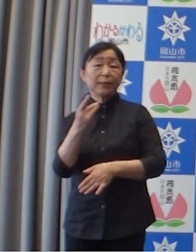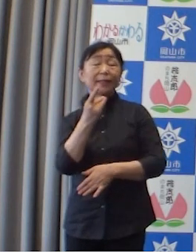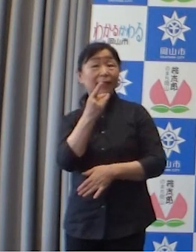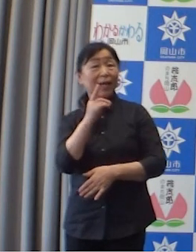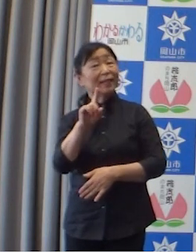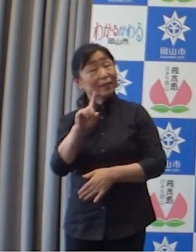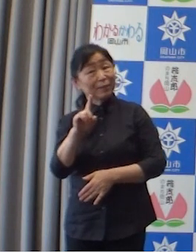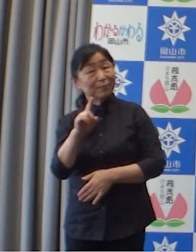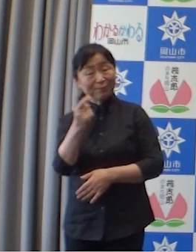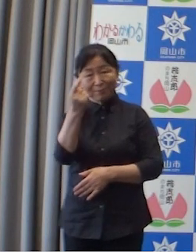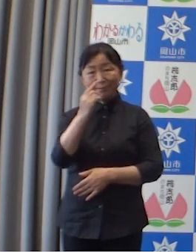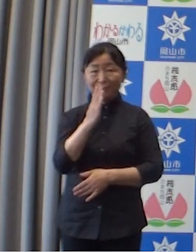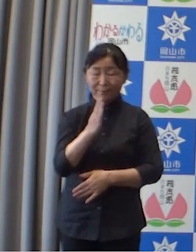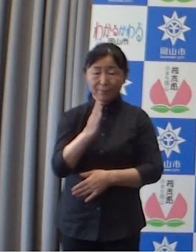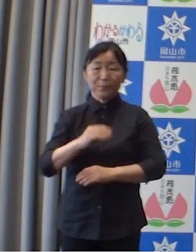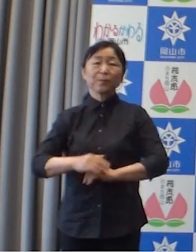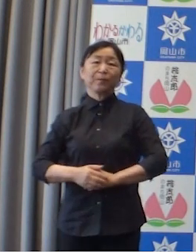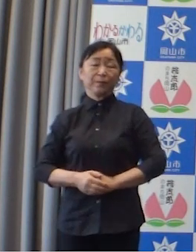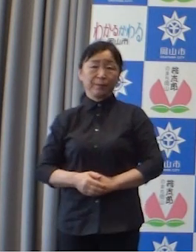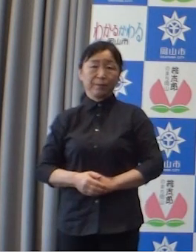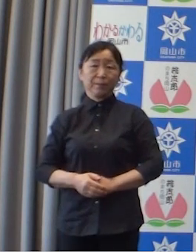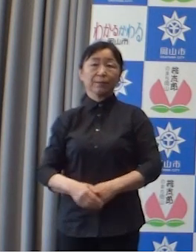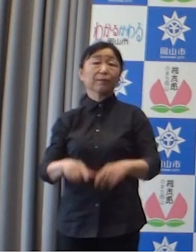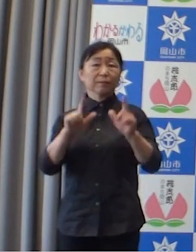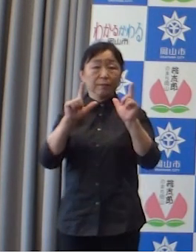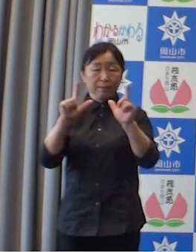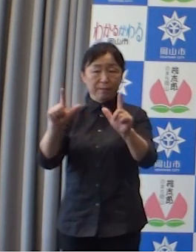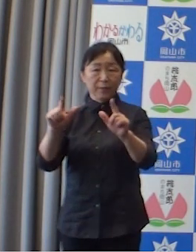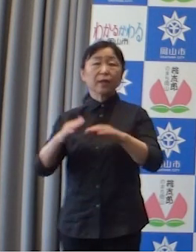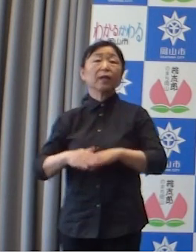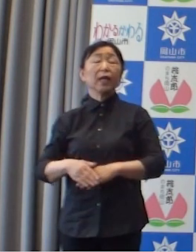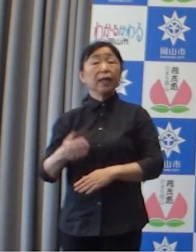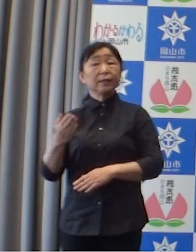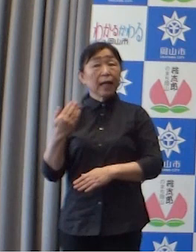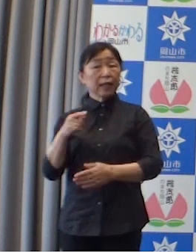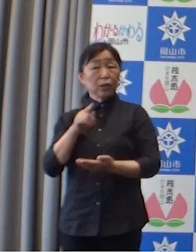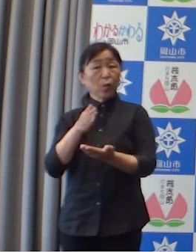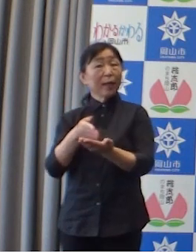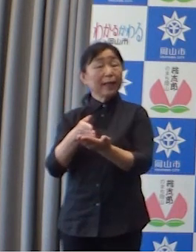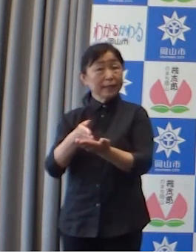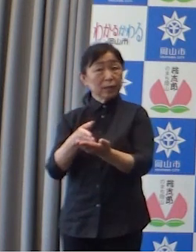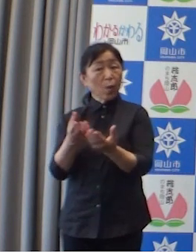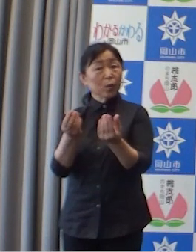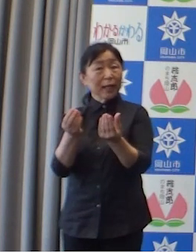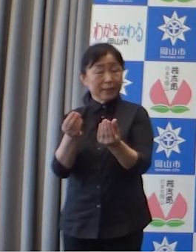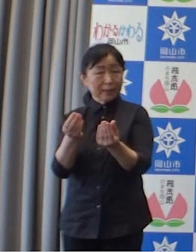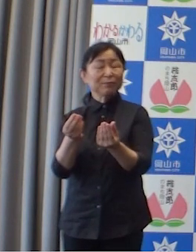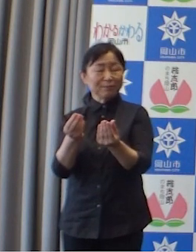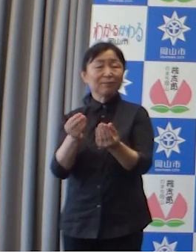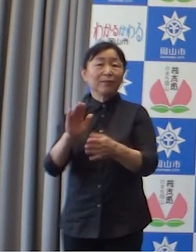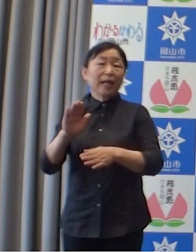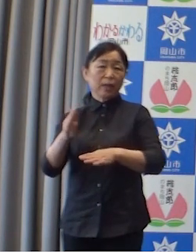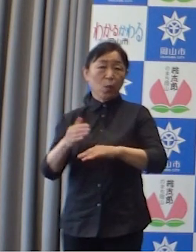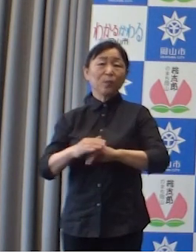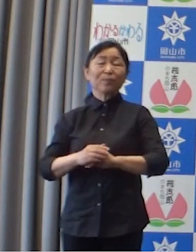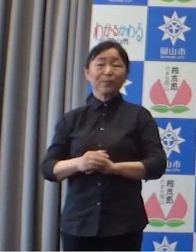るか教えてください。 はい、先ほどと若干重複するかもしれませんけれども